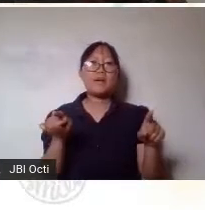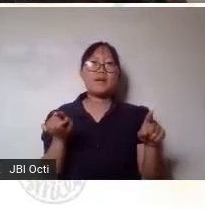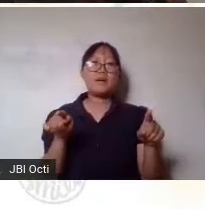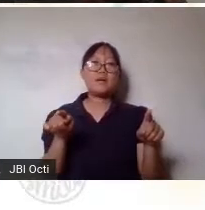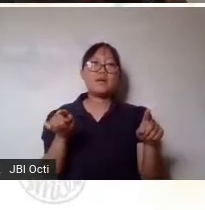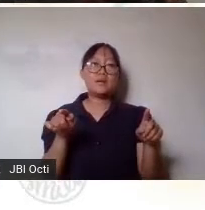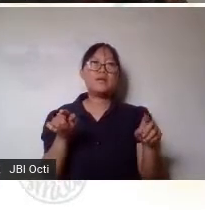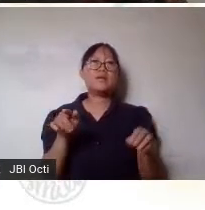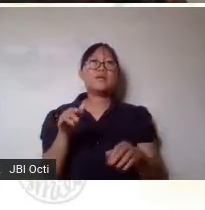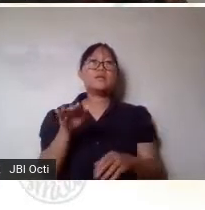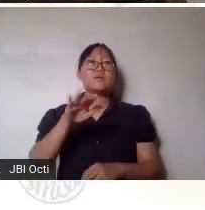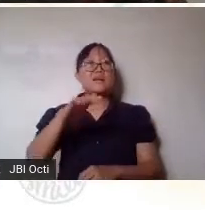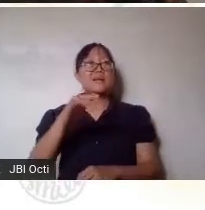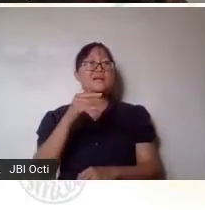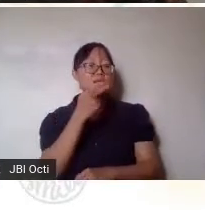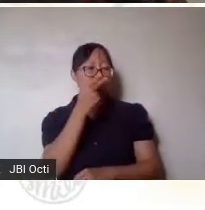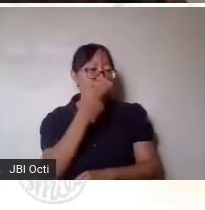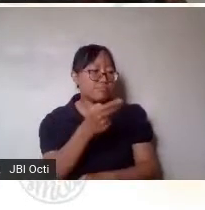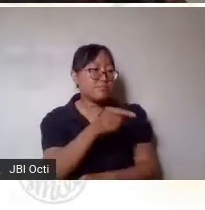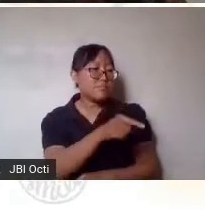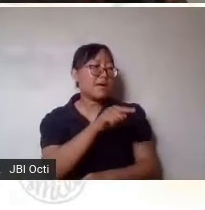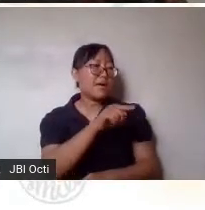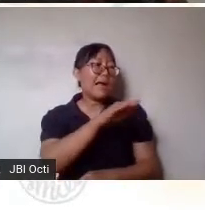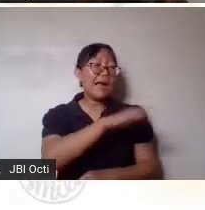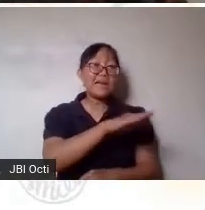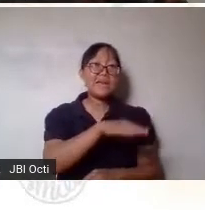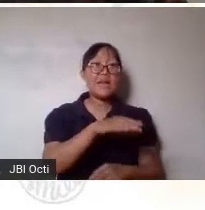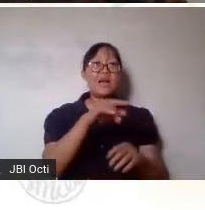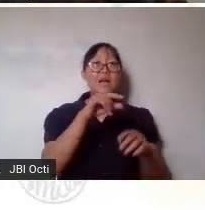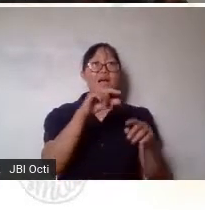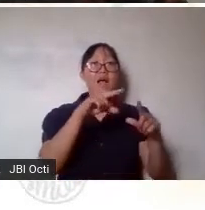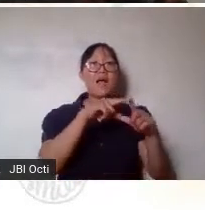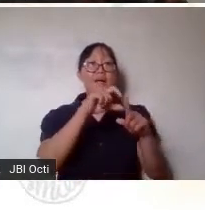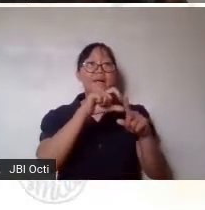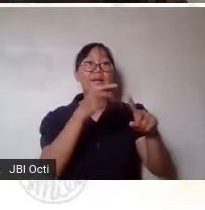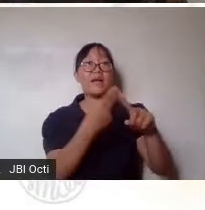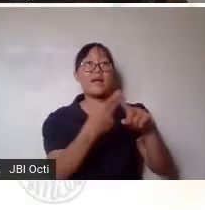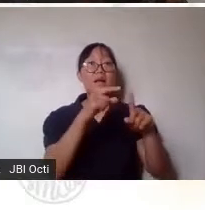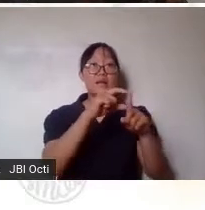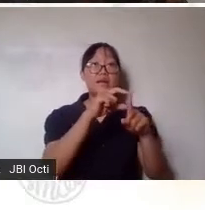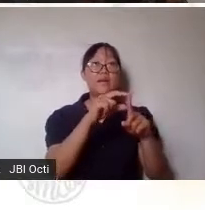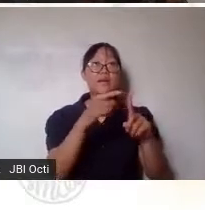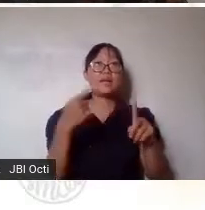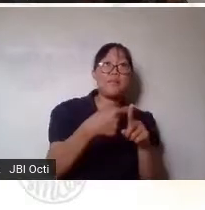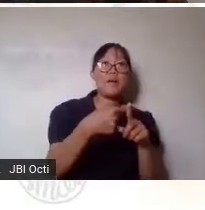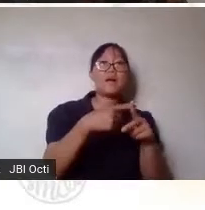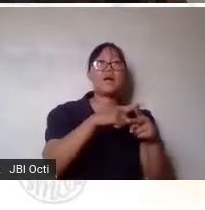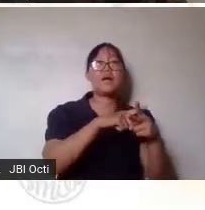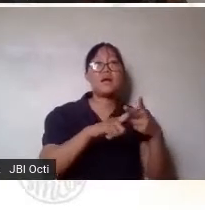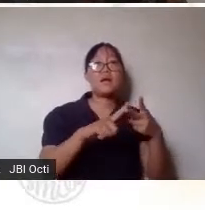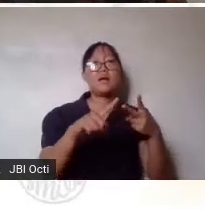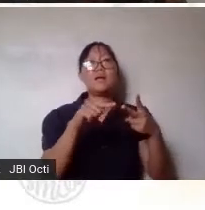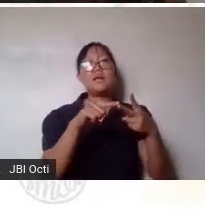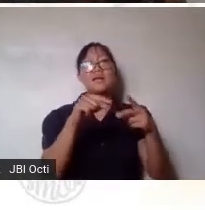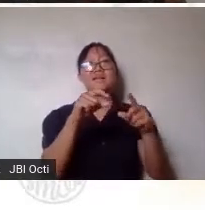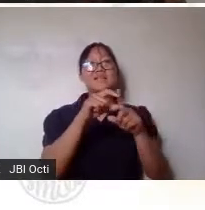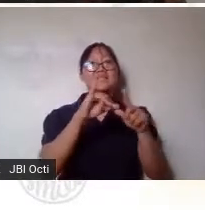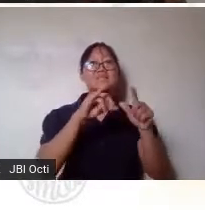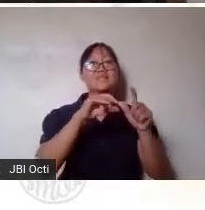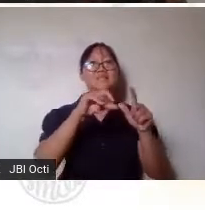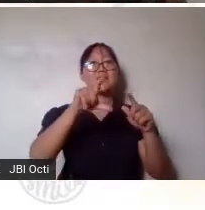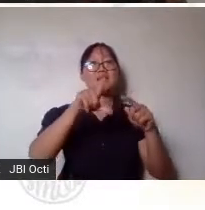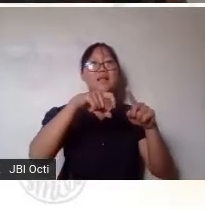diagnosis ADHD dan apalagi ada disleksi, andai kata kemudian tidak dikenali di usia-usia